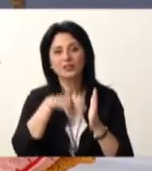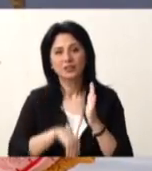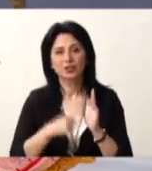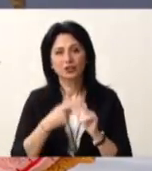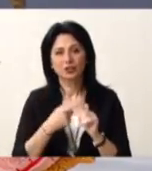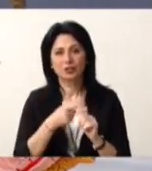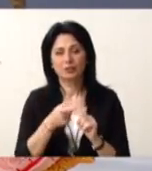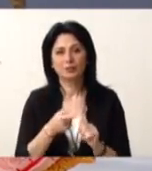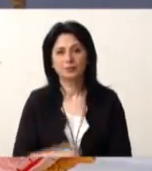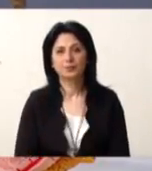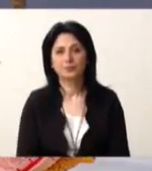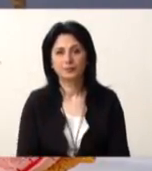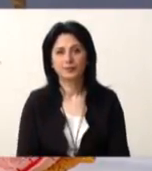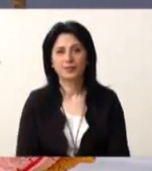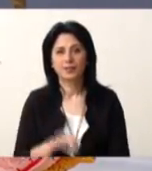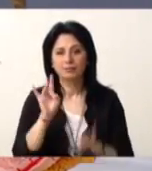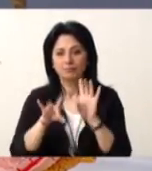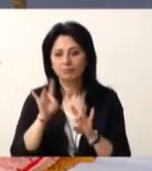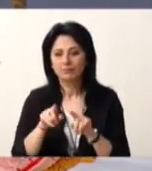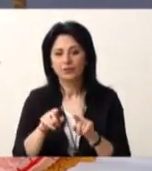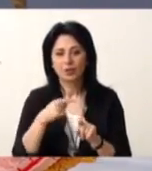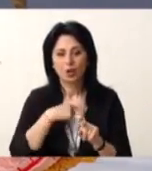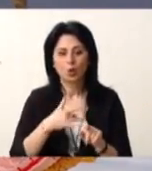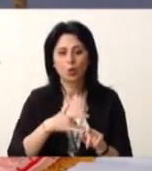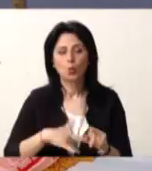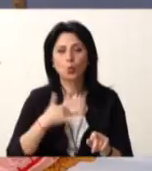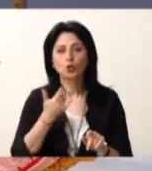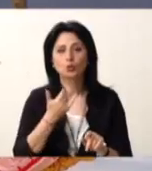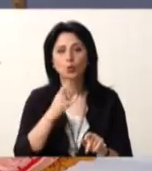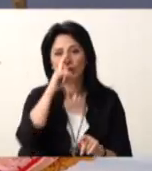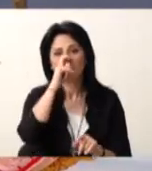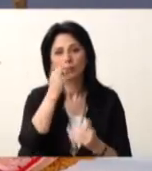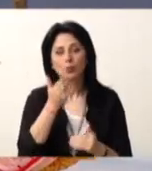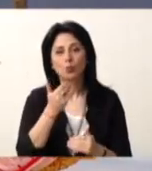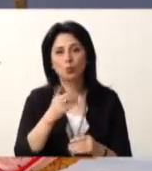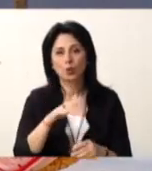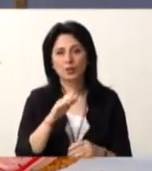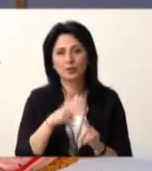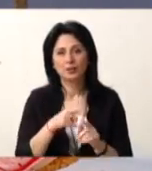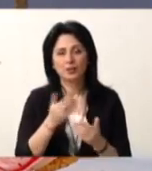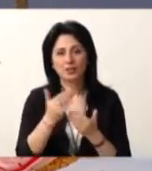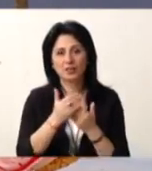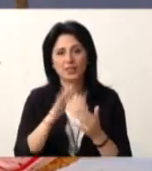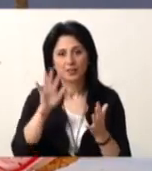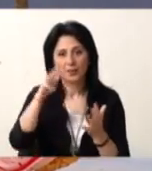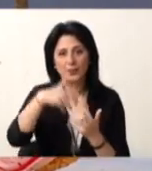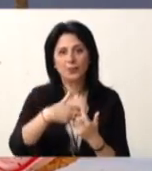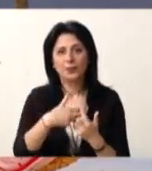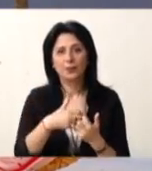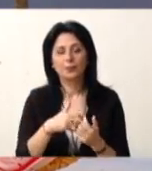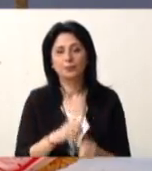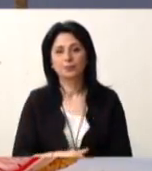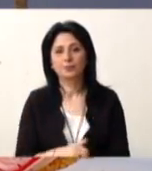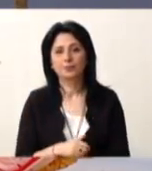შორის, ამიტომ ფერმენტების და კუჭის წვენის მოქმედება უფრო გაადვილებულია, უფრო ინტენსიურობა, ანუ უფრო